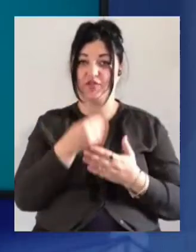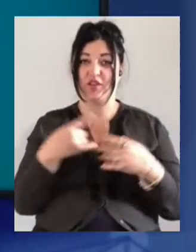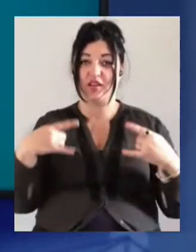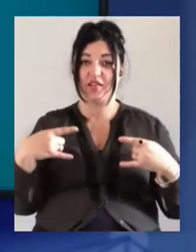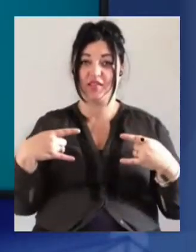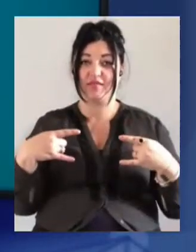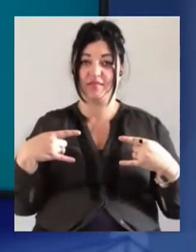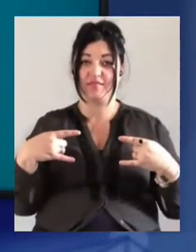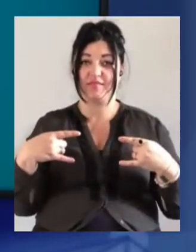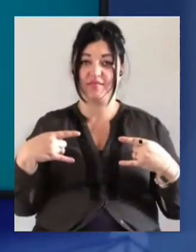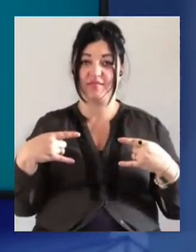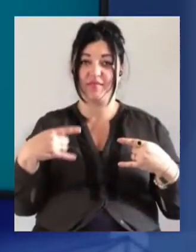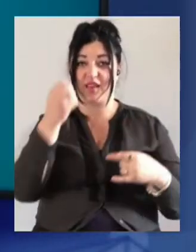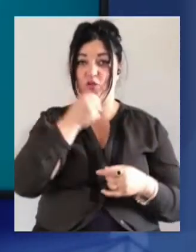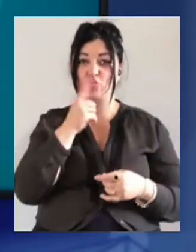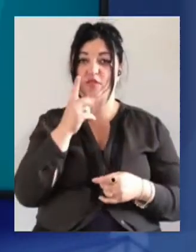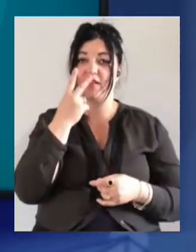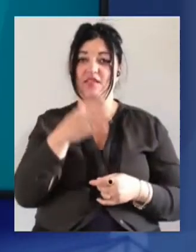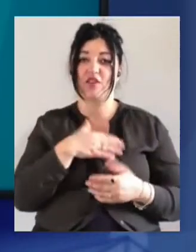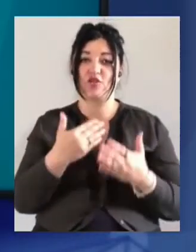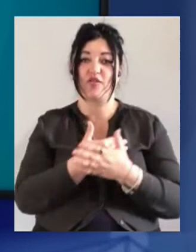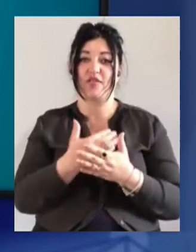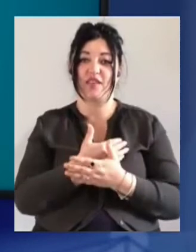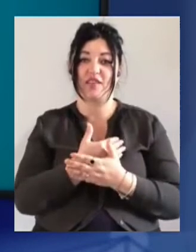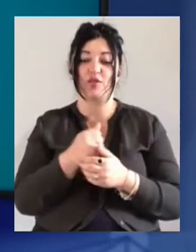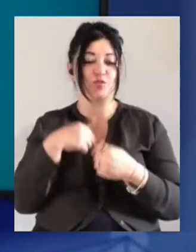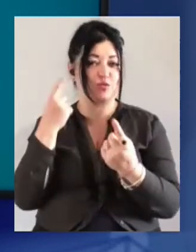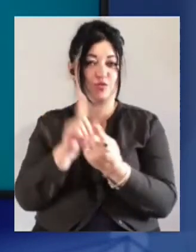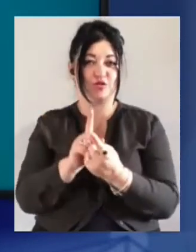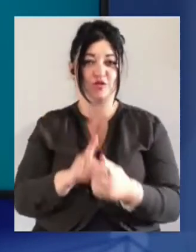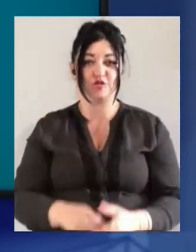екранах. Дякую, що дивилися наші новини. До зустрічі!